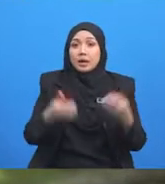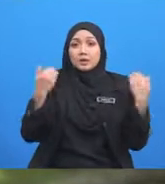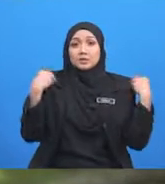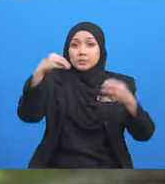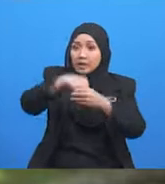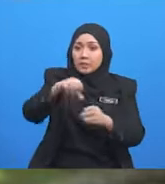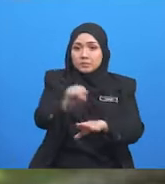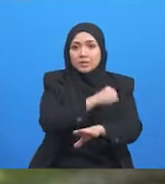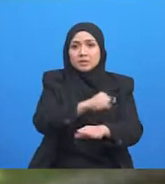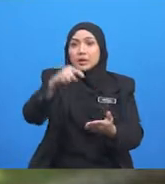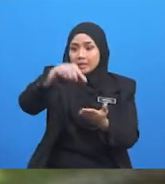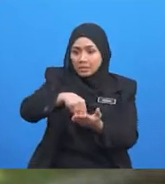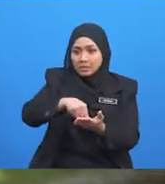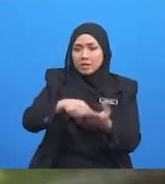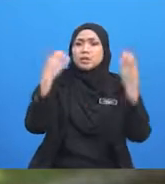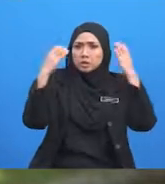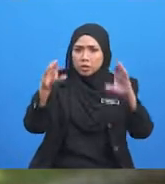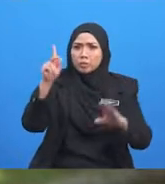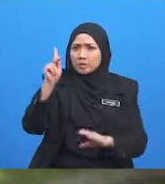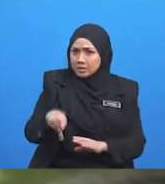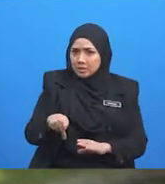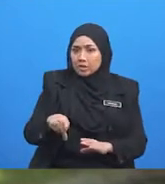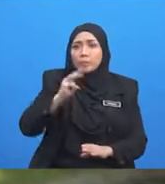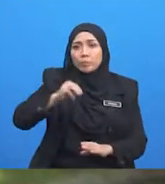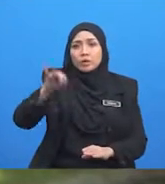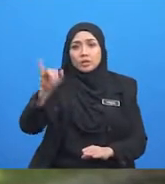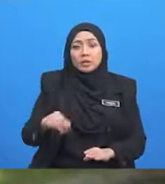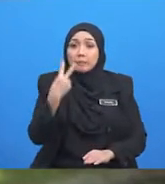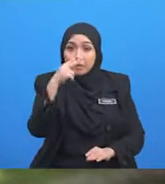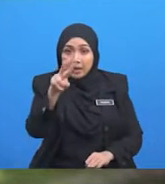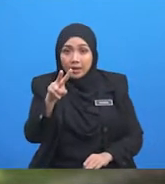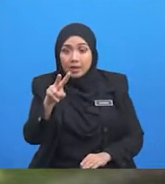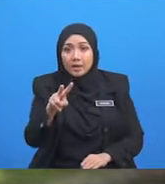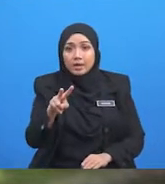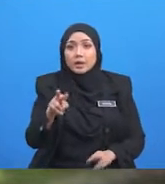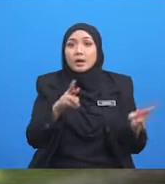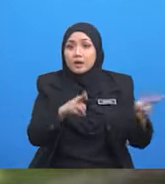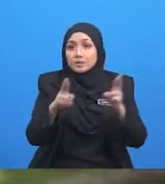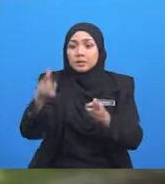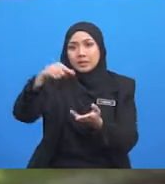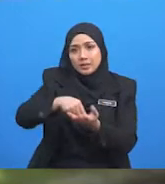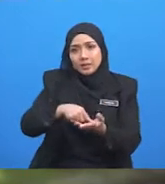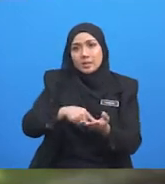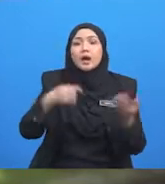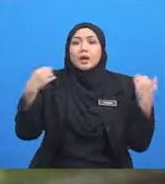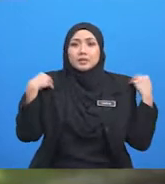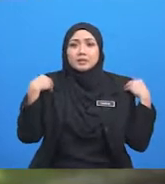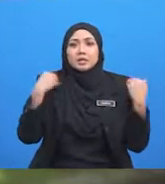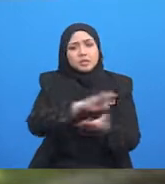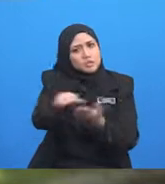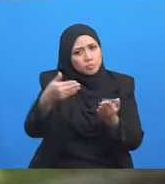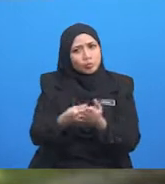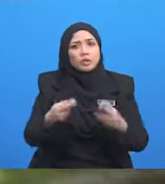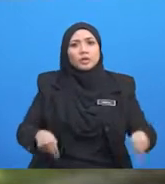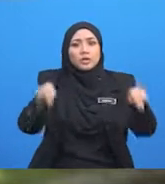sajak ini. Cikgu pasti murid-murid yang menonton rancangan ini memiliki semua nilai